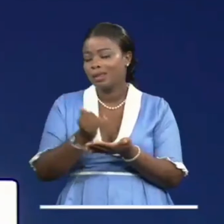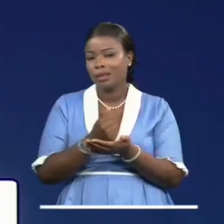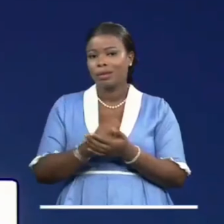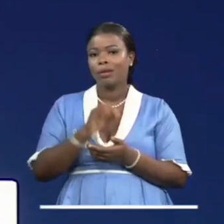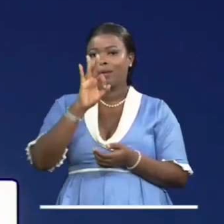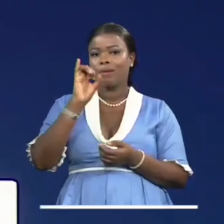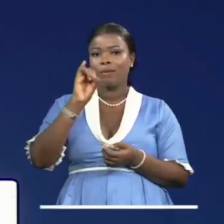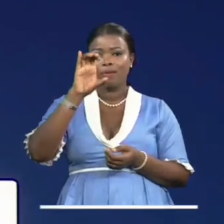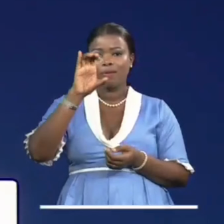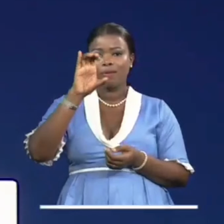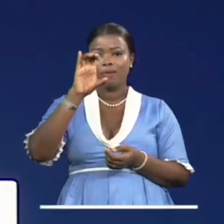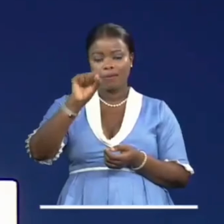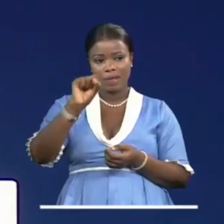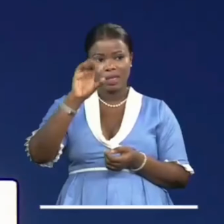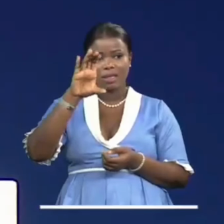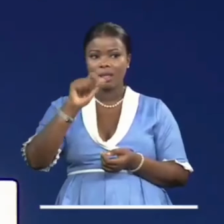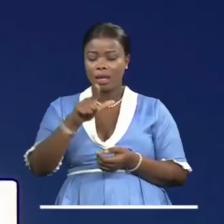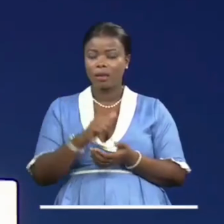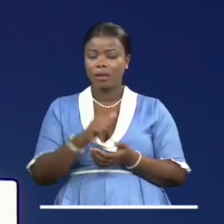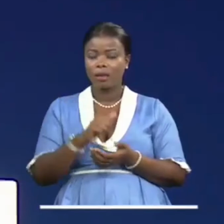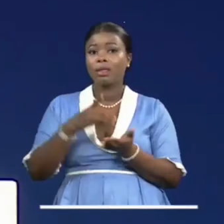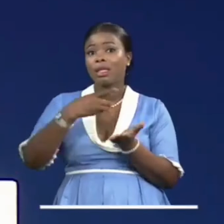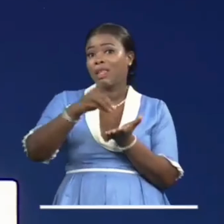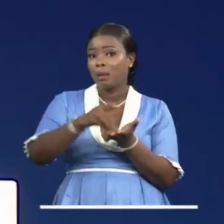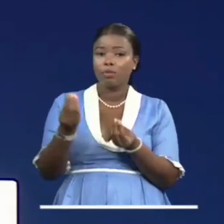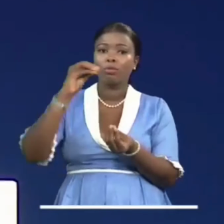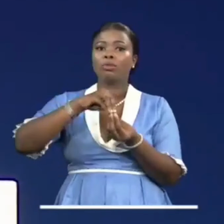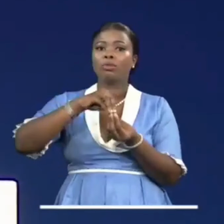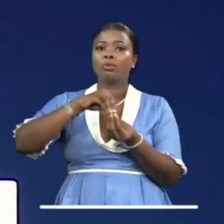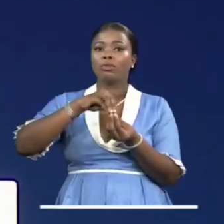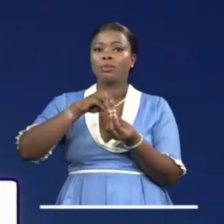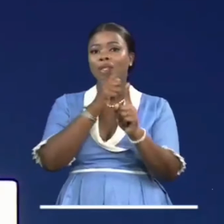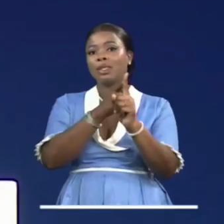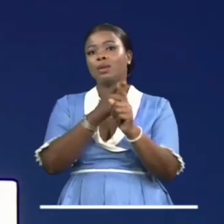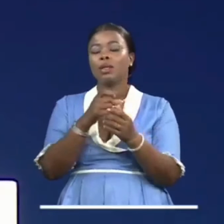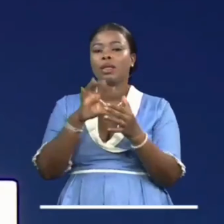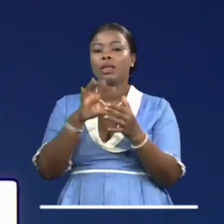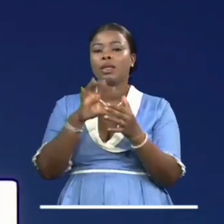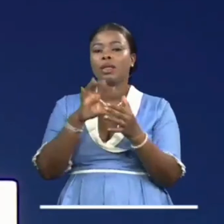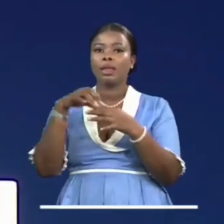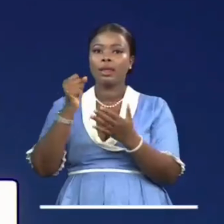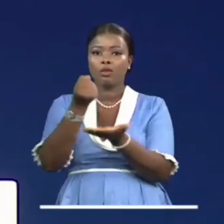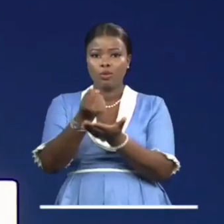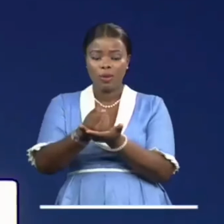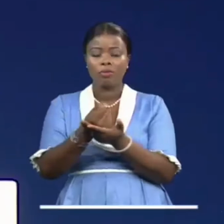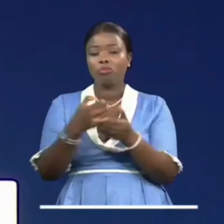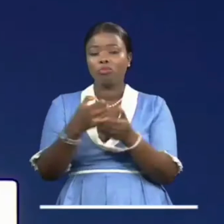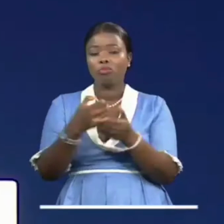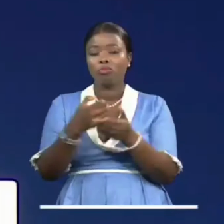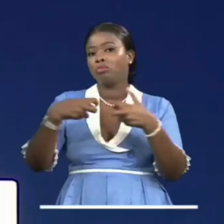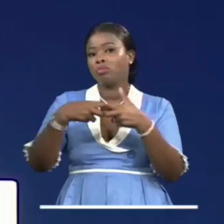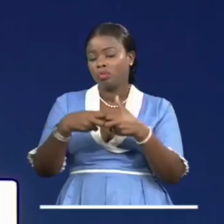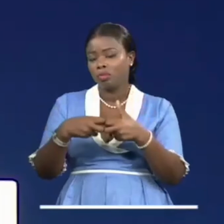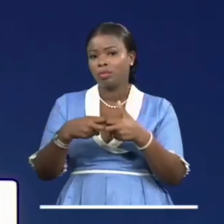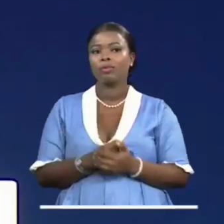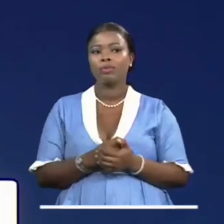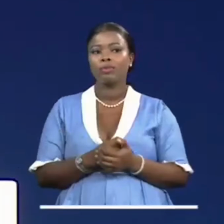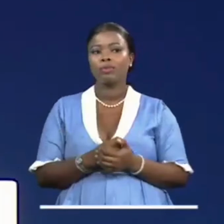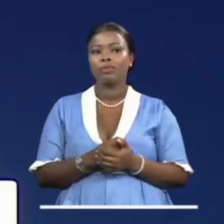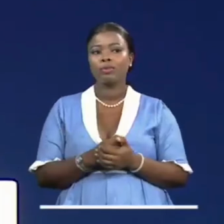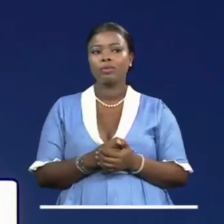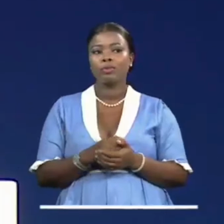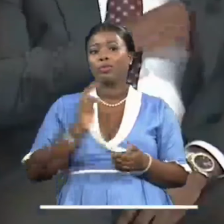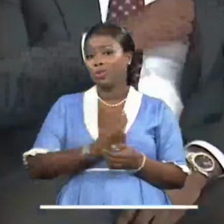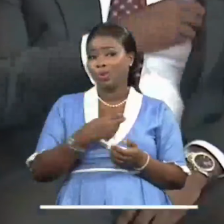dépenses on va renforcer le ciblage des subventions à l'énergie les subventions à l'énergie nous coûtent 4